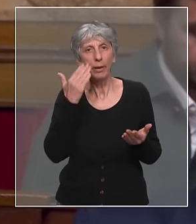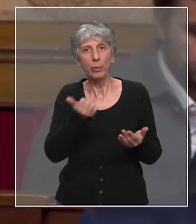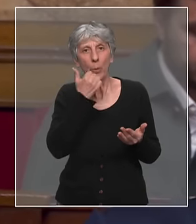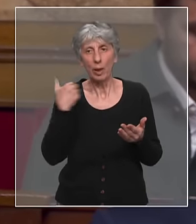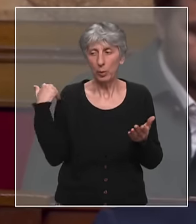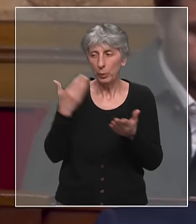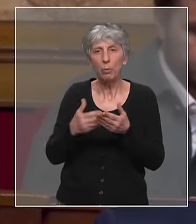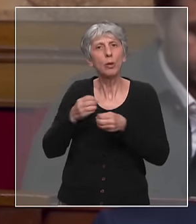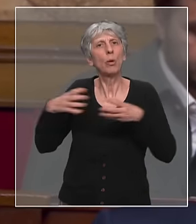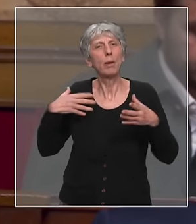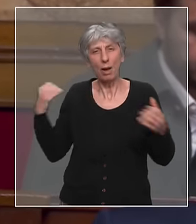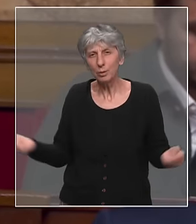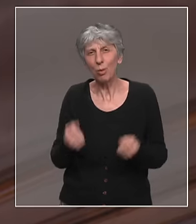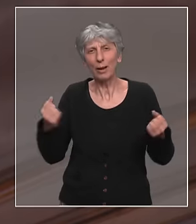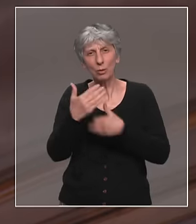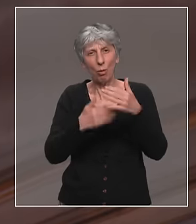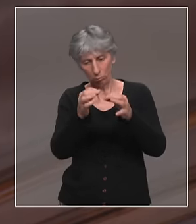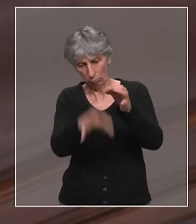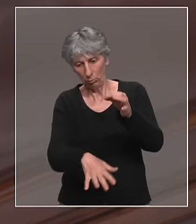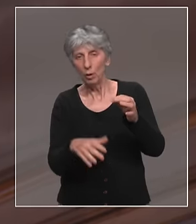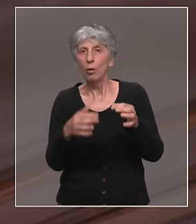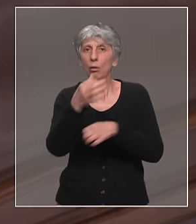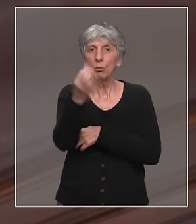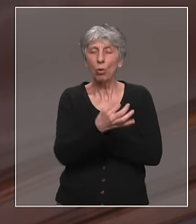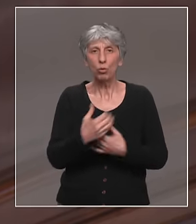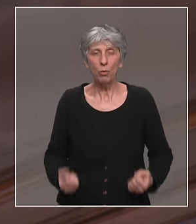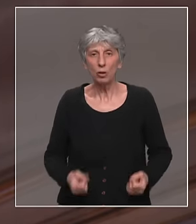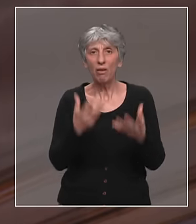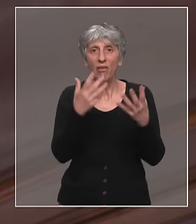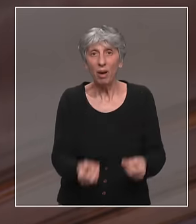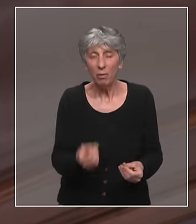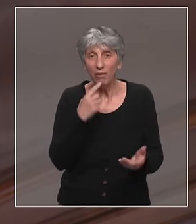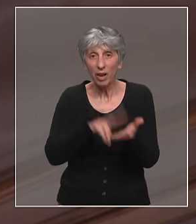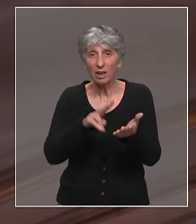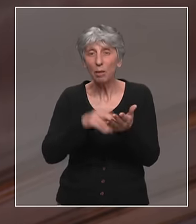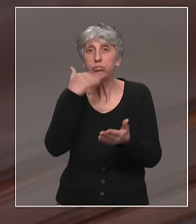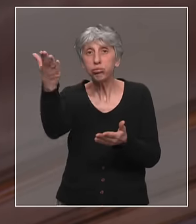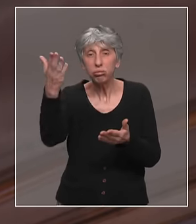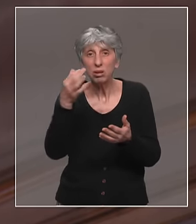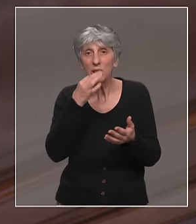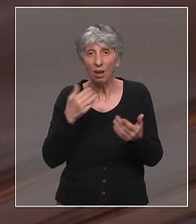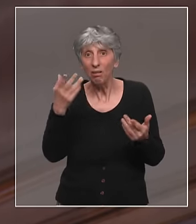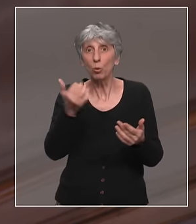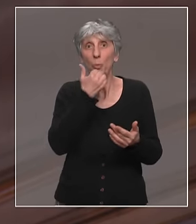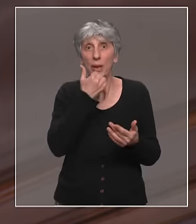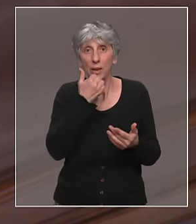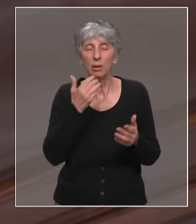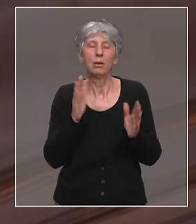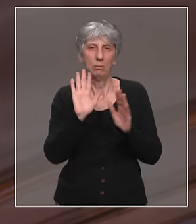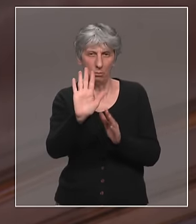été menée par cette majorité permet d'avoir un taux de chômage faible. La réalité, c'est que vous n'êtes même pas capable de le reconnaître. Sinon, et avant de répondre à votre